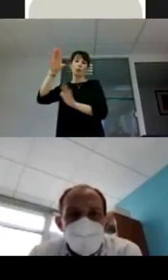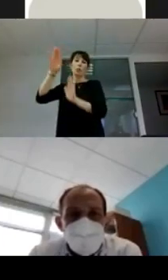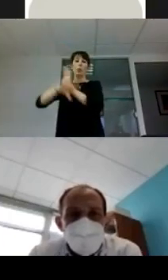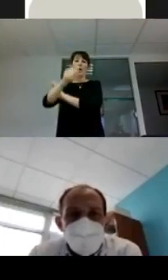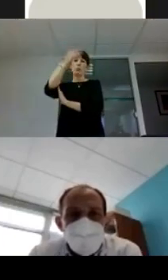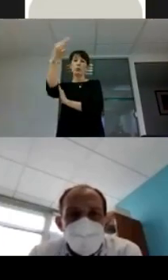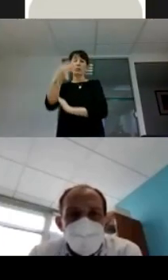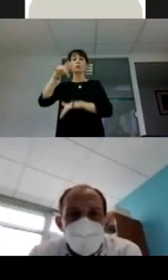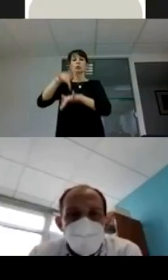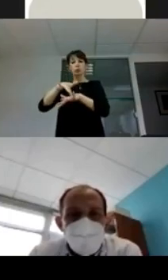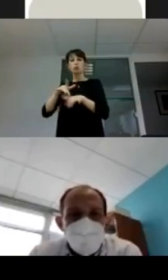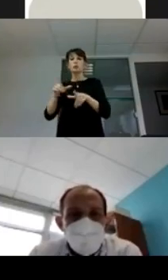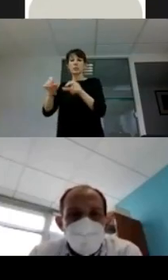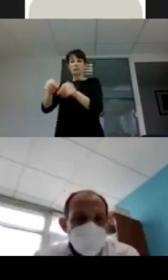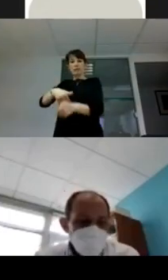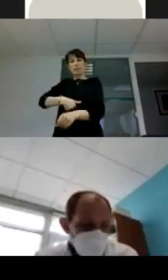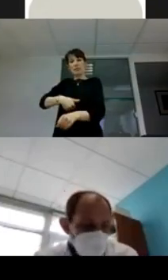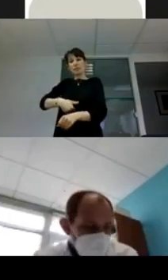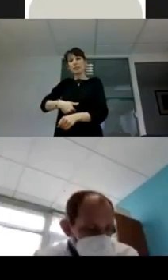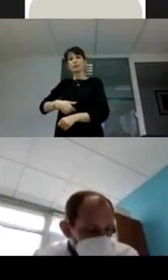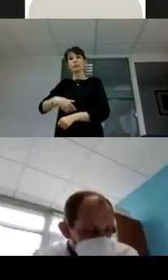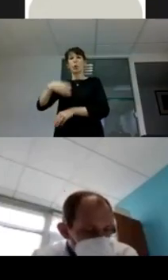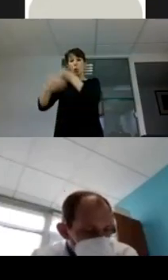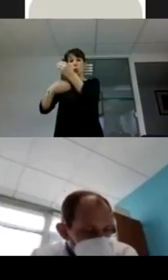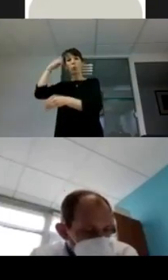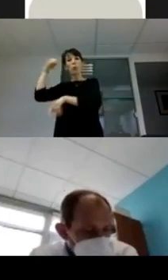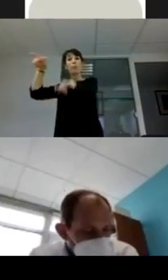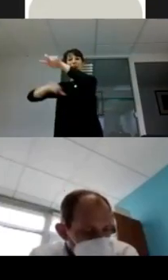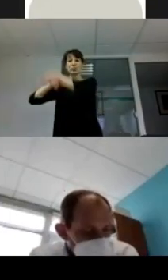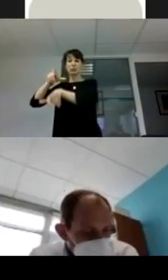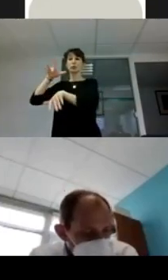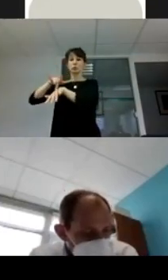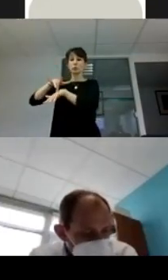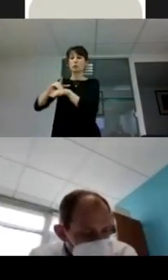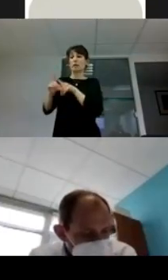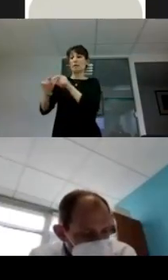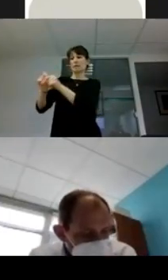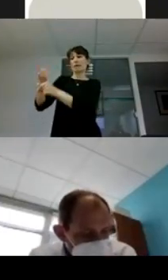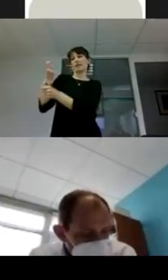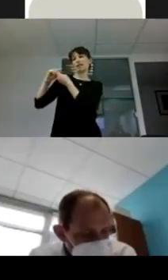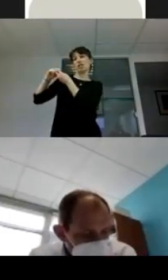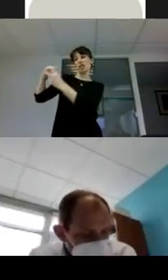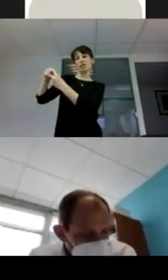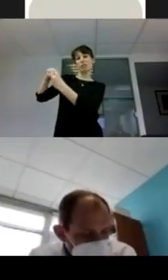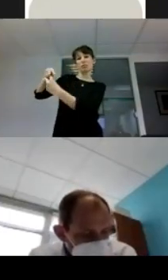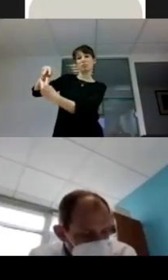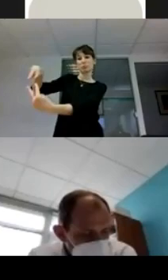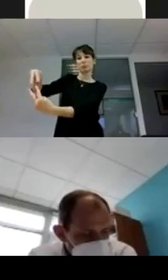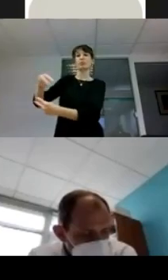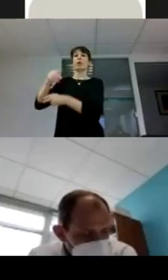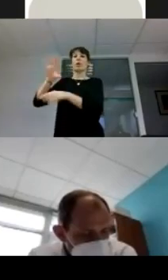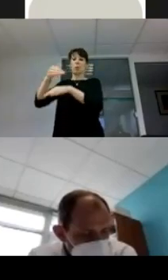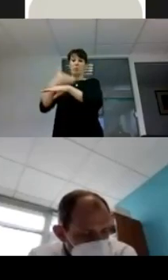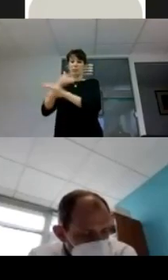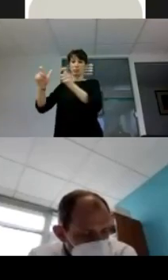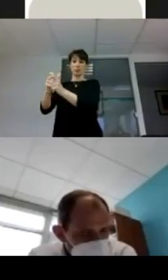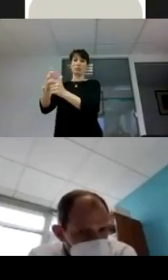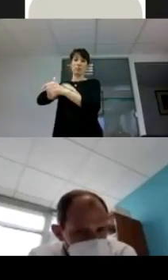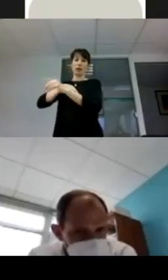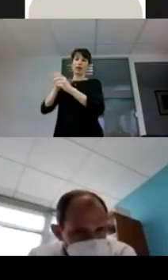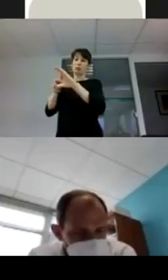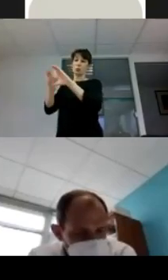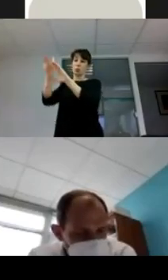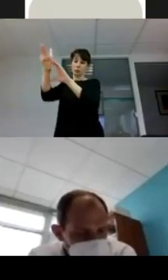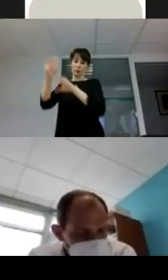très élevé, mais ce sont des choses rares, moins de 1% des cancers digestifs, pour les familles de cancers génétiques familiaux, qui eux aussi